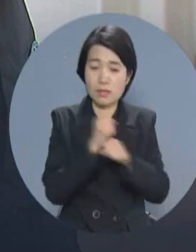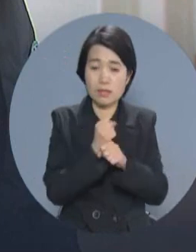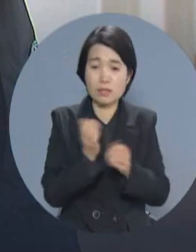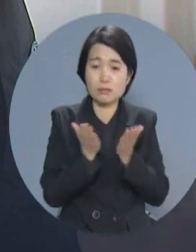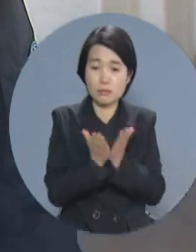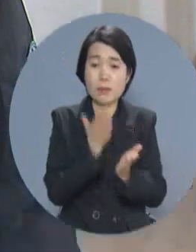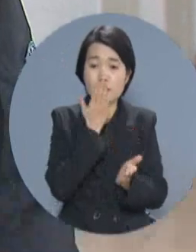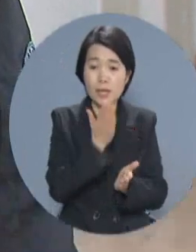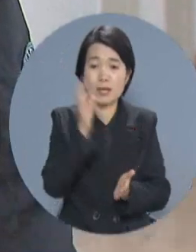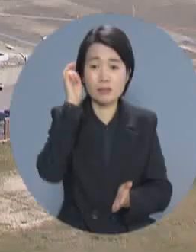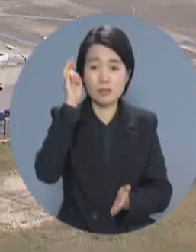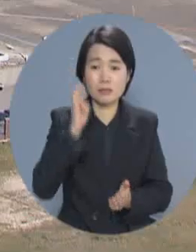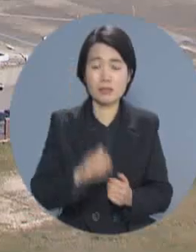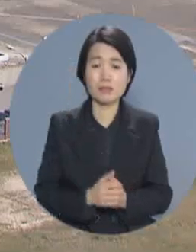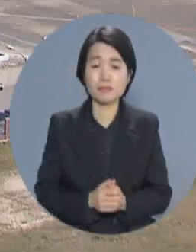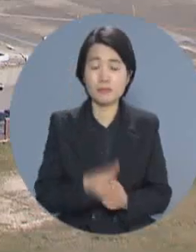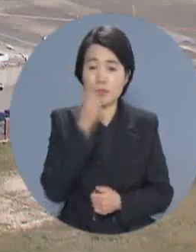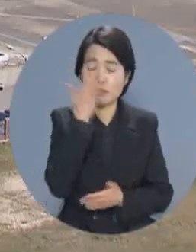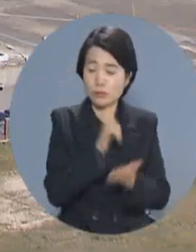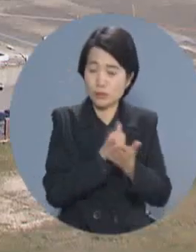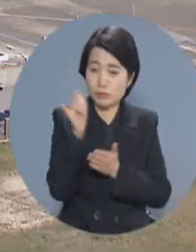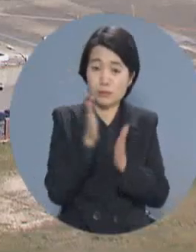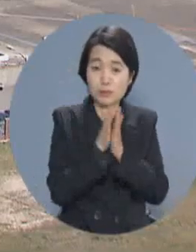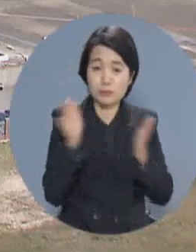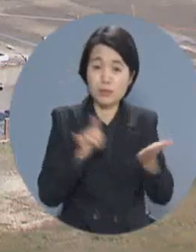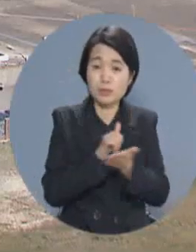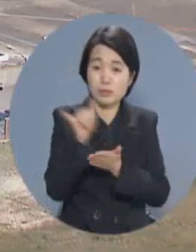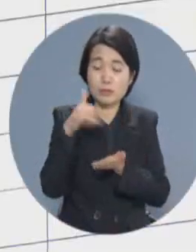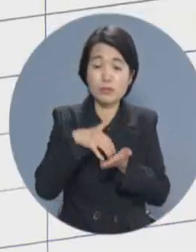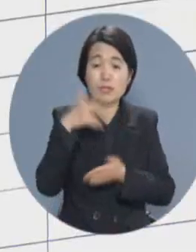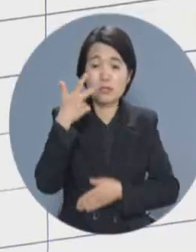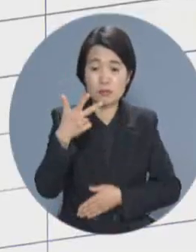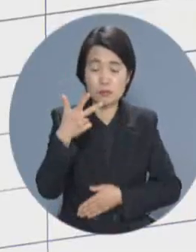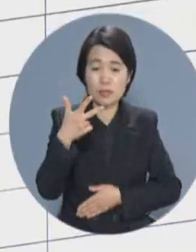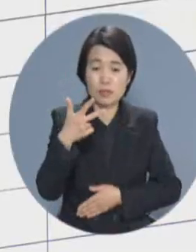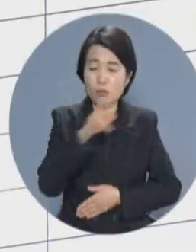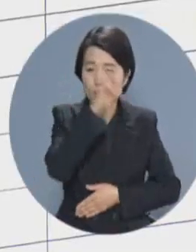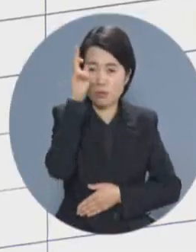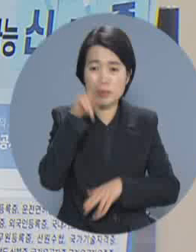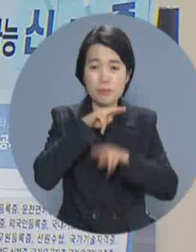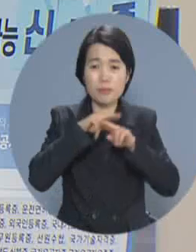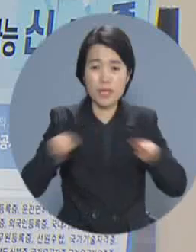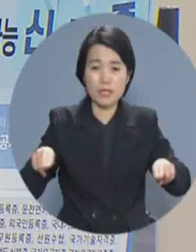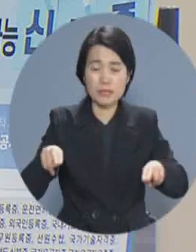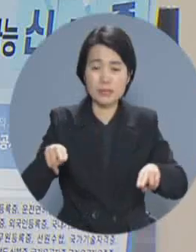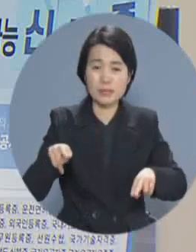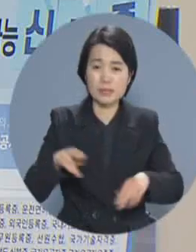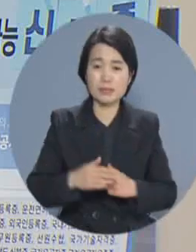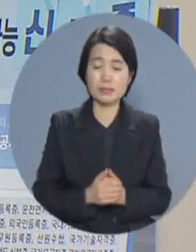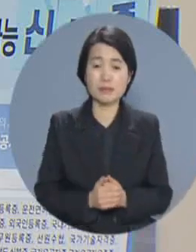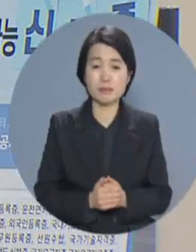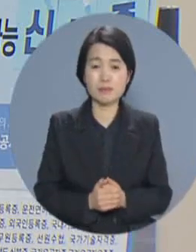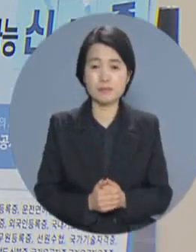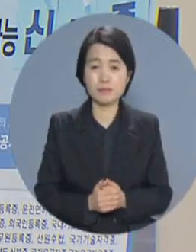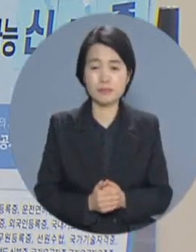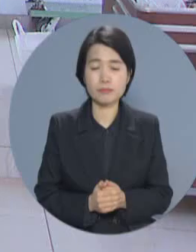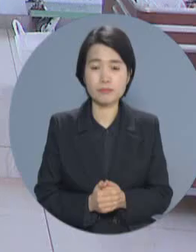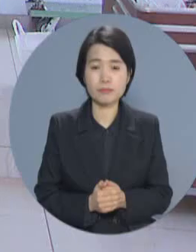정상 운항이 가능할 것으로. 여수공항에서 출발하는 항공기 7편도 오후부터 결항돼 하늘길까지